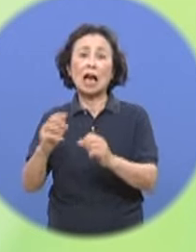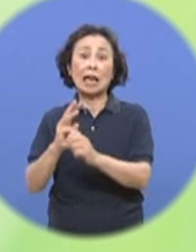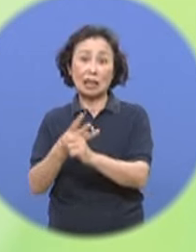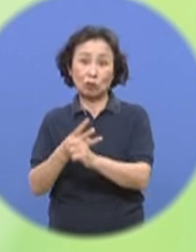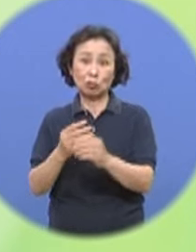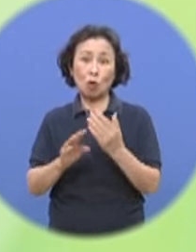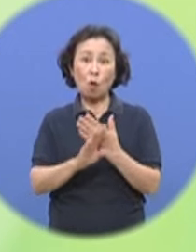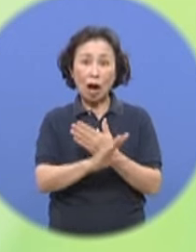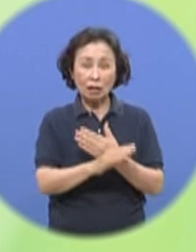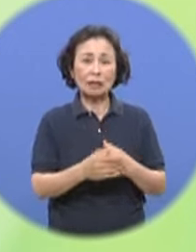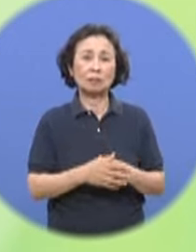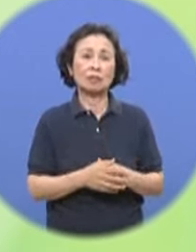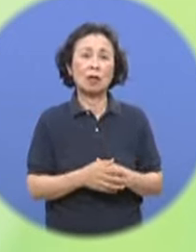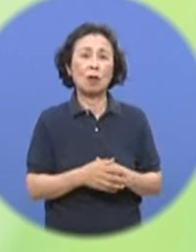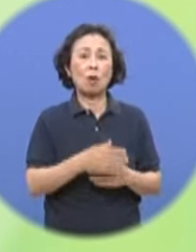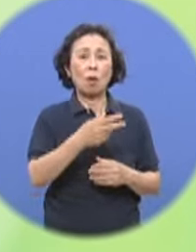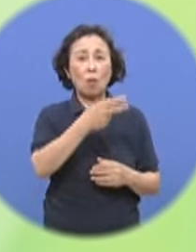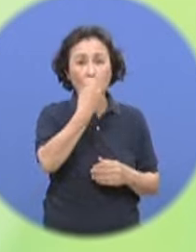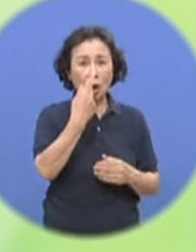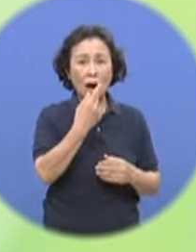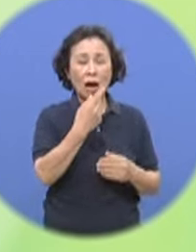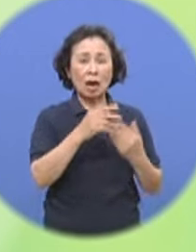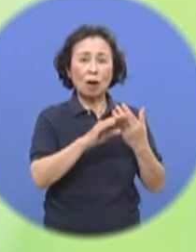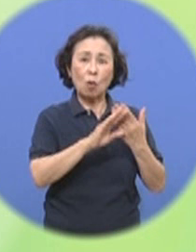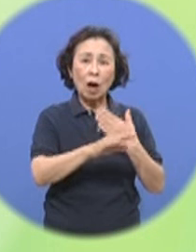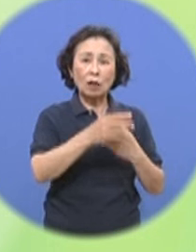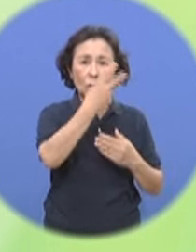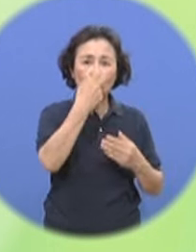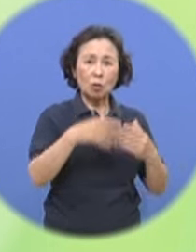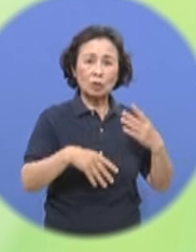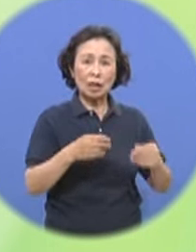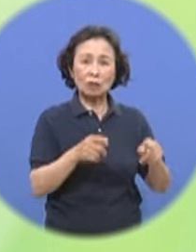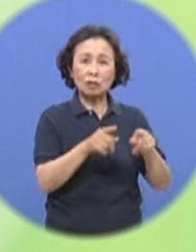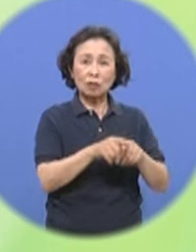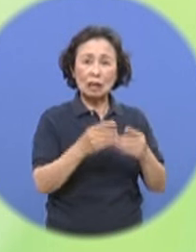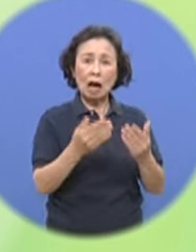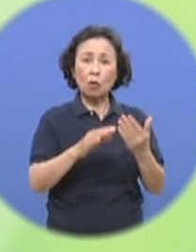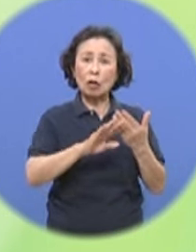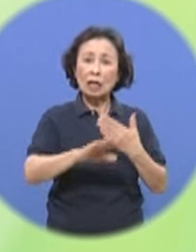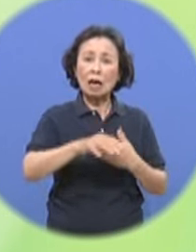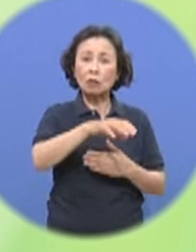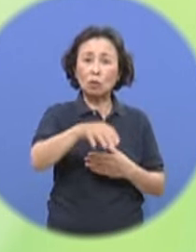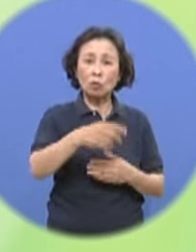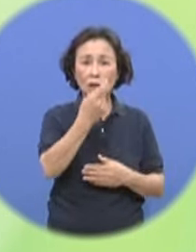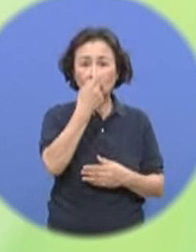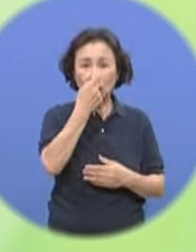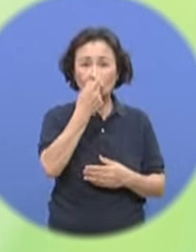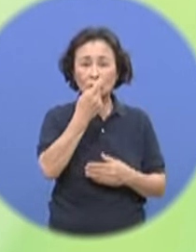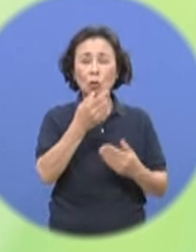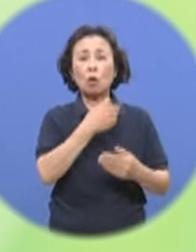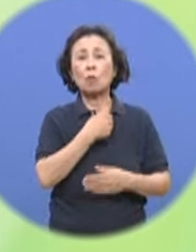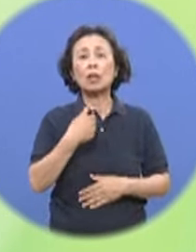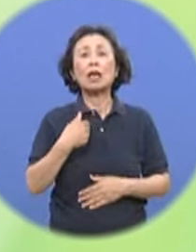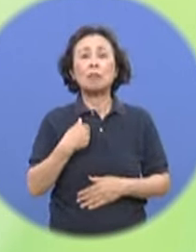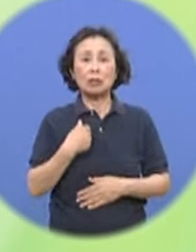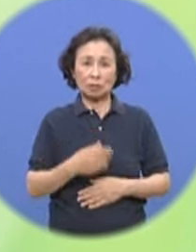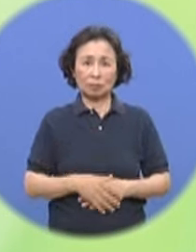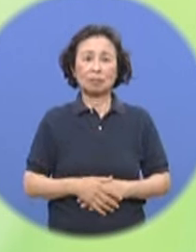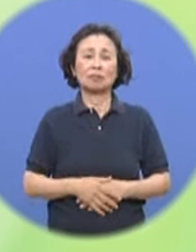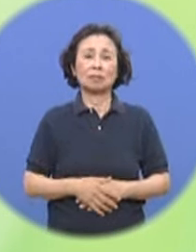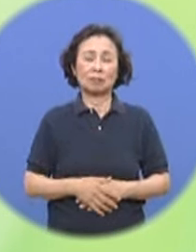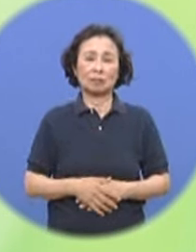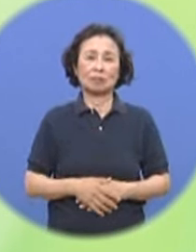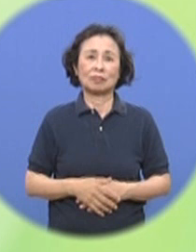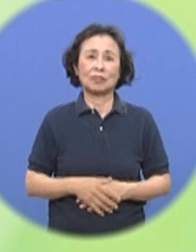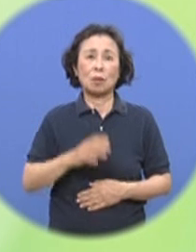に、他の高校の生徒と一緒に学校外で受講するコースなども開講しています。和歌山県